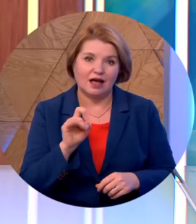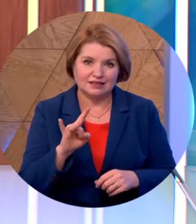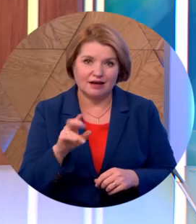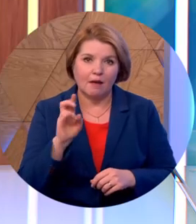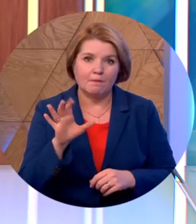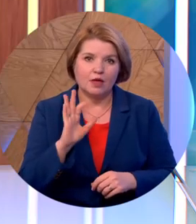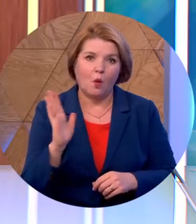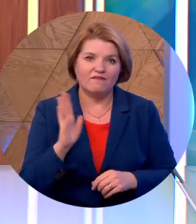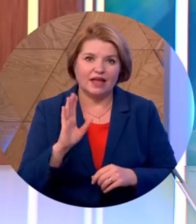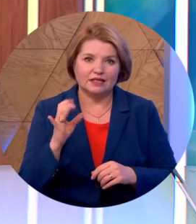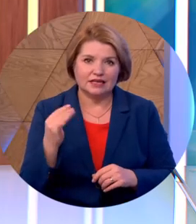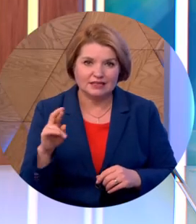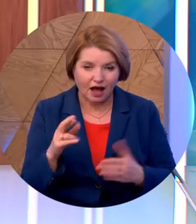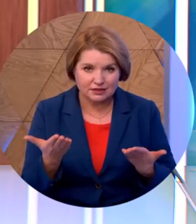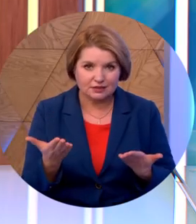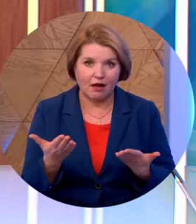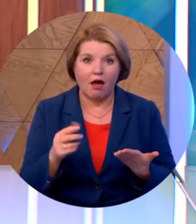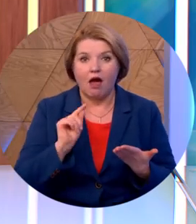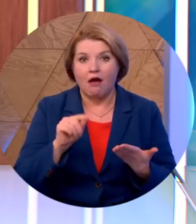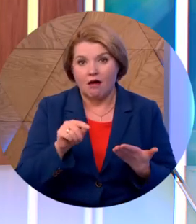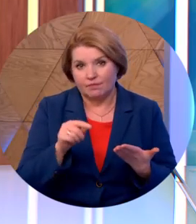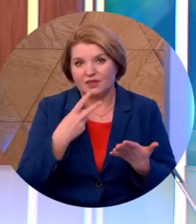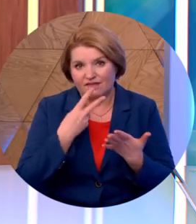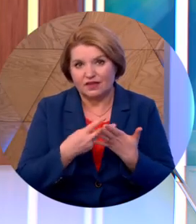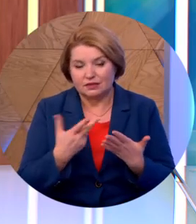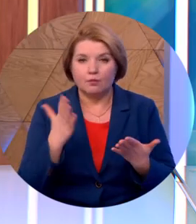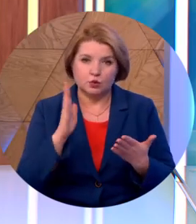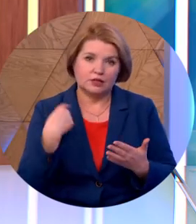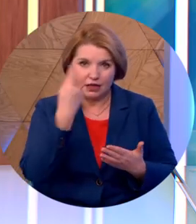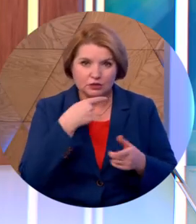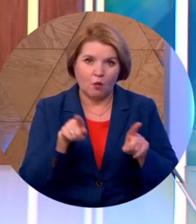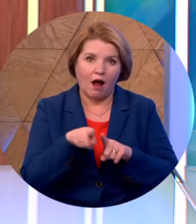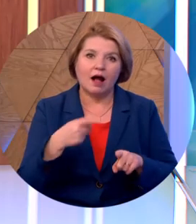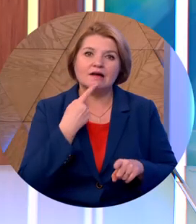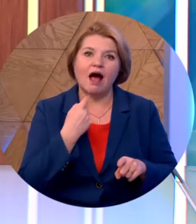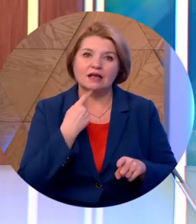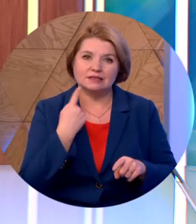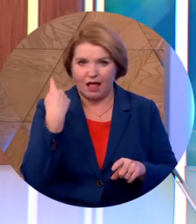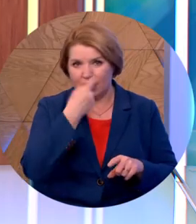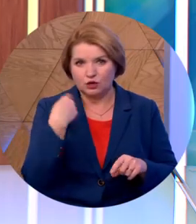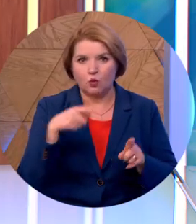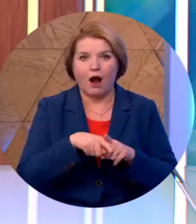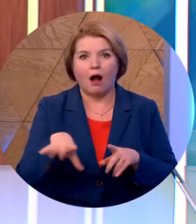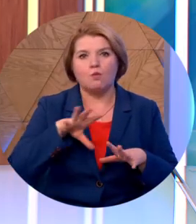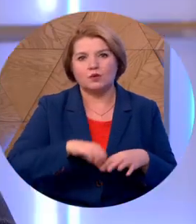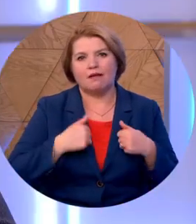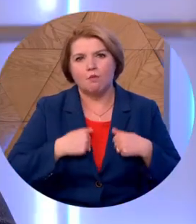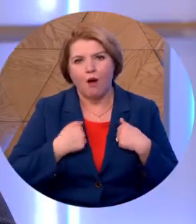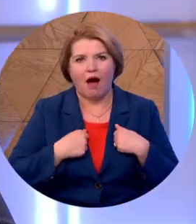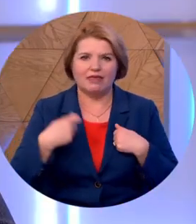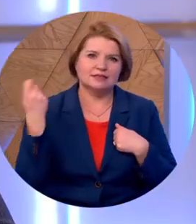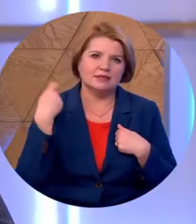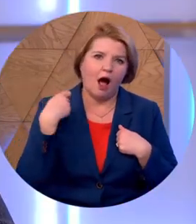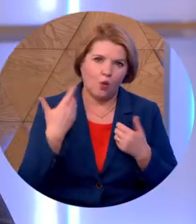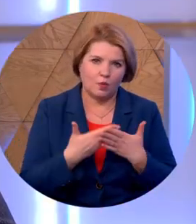после этой процедуры реабилитация в виде Ну просто красного лица как будто помылись как будто вышли только что из из сауны Да из или